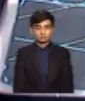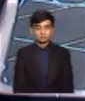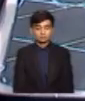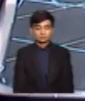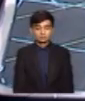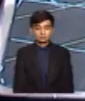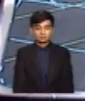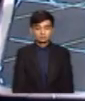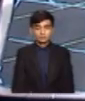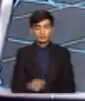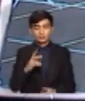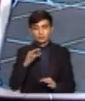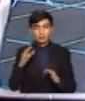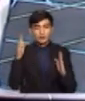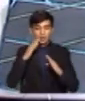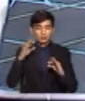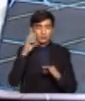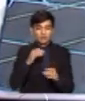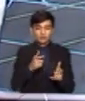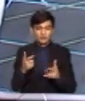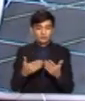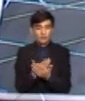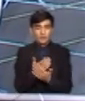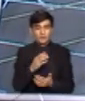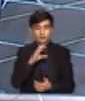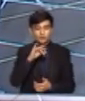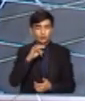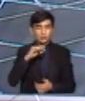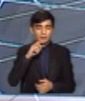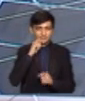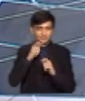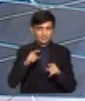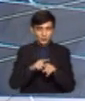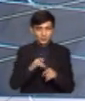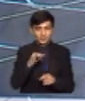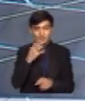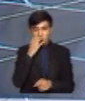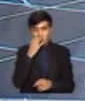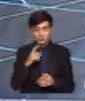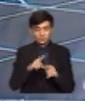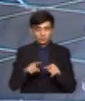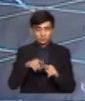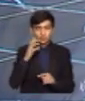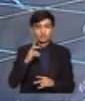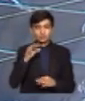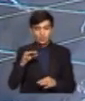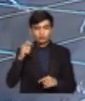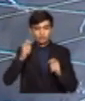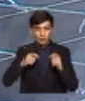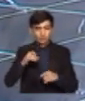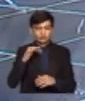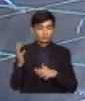ну а погода готовит новые сюрпризы грядет потепление с ним дожди местами метели и